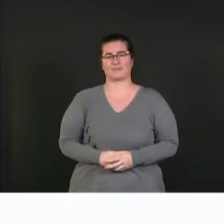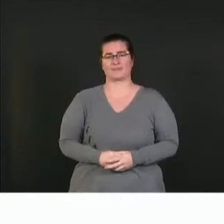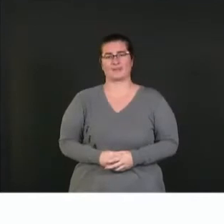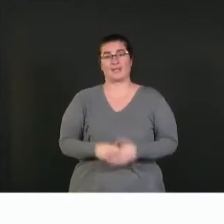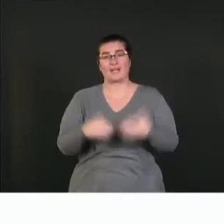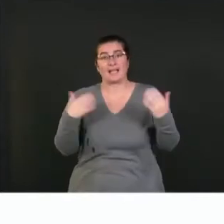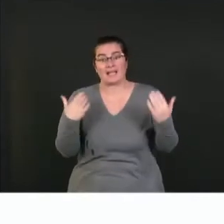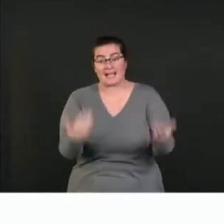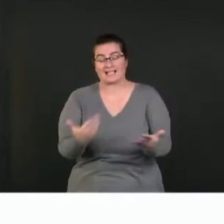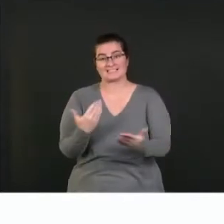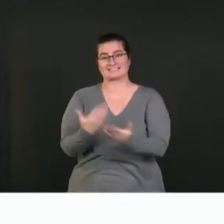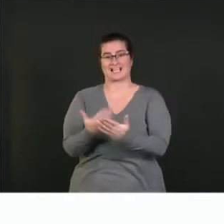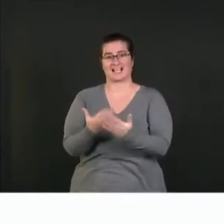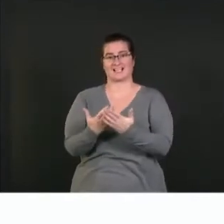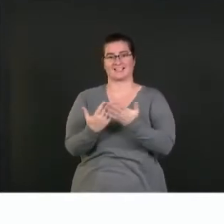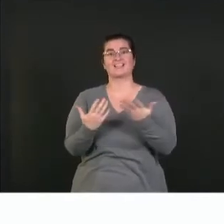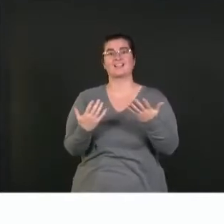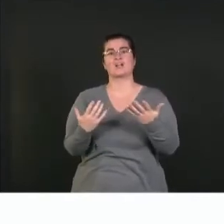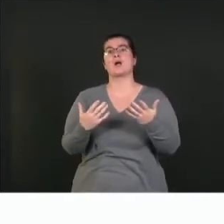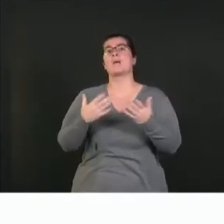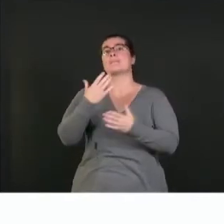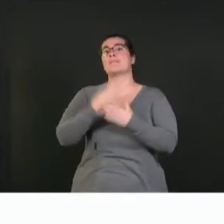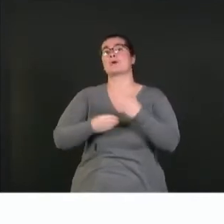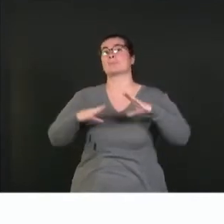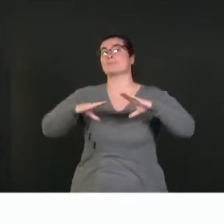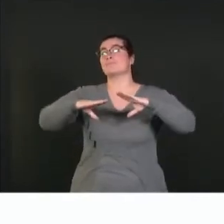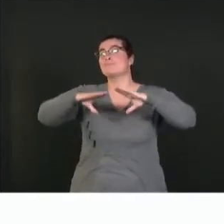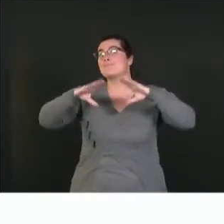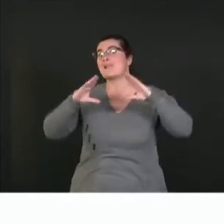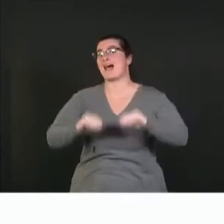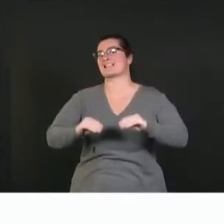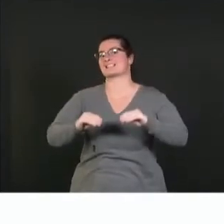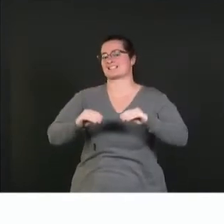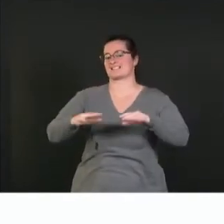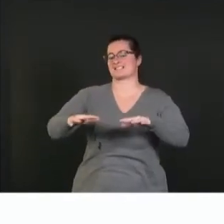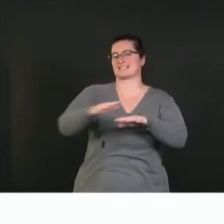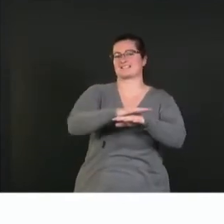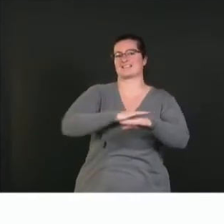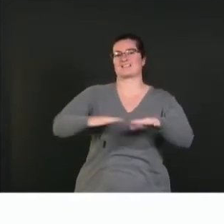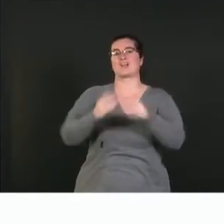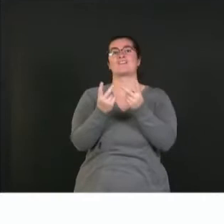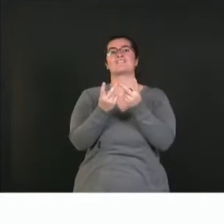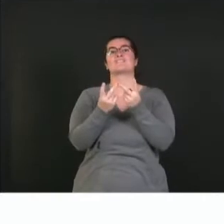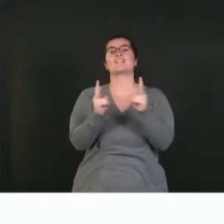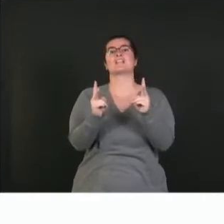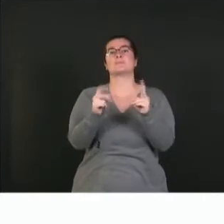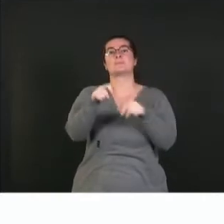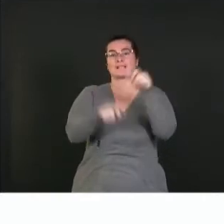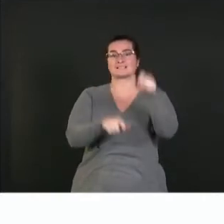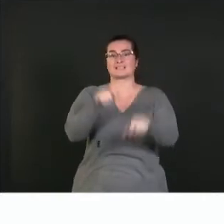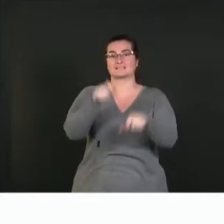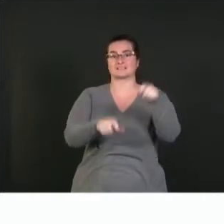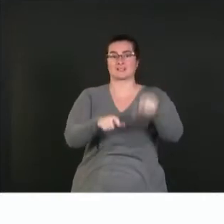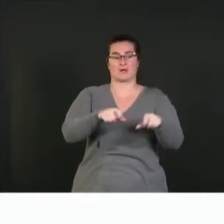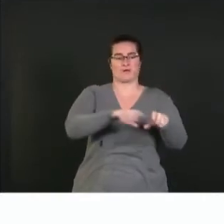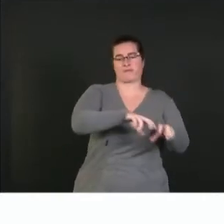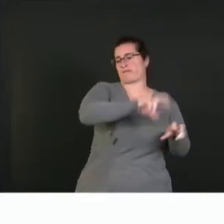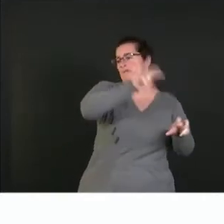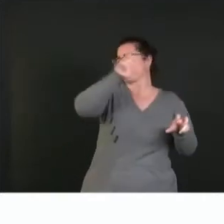aujourd'hui problématique, puisqu'il n'y a plus de place autour d'elle. Les urbains qui se sont déplacés ont tout